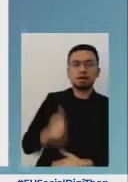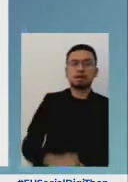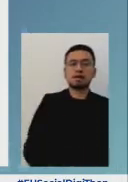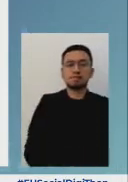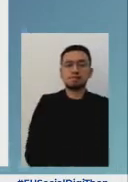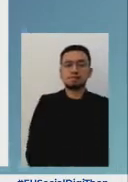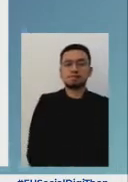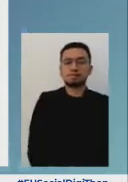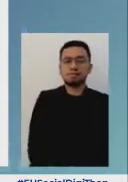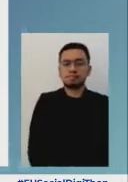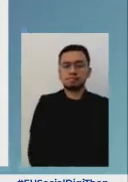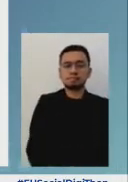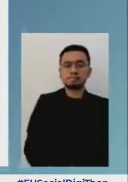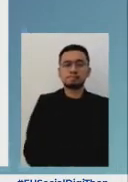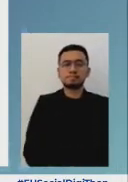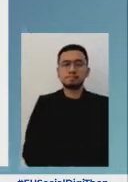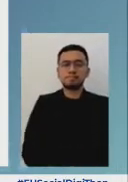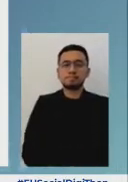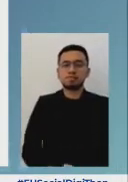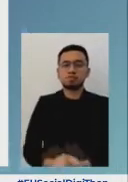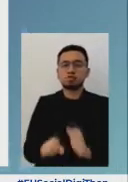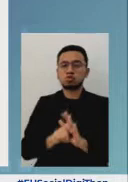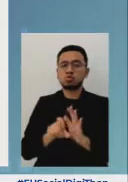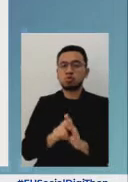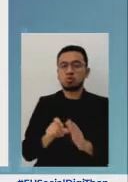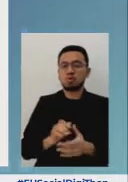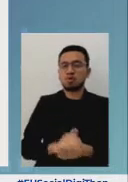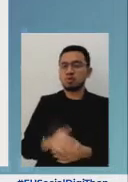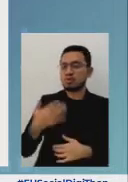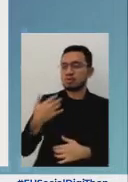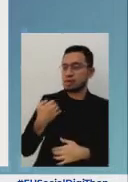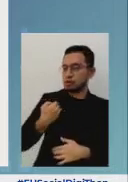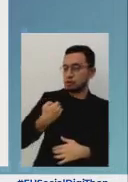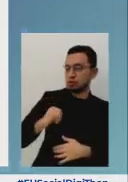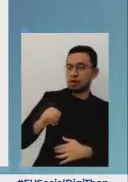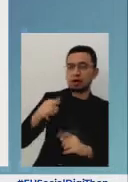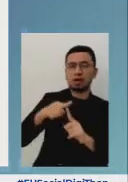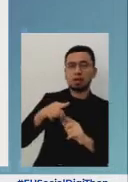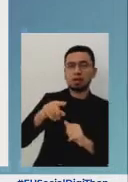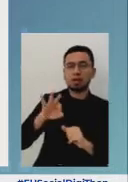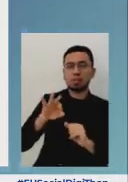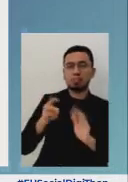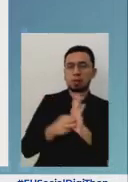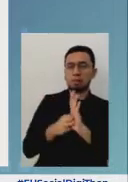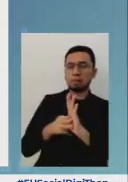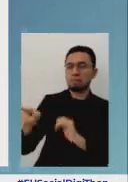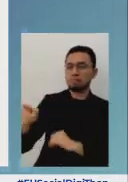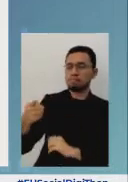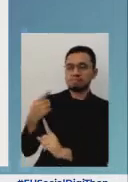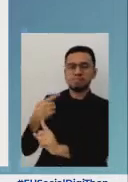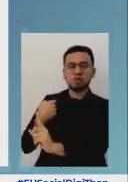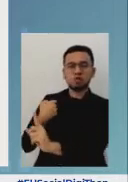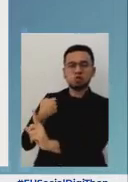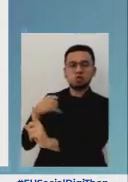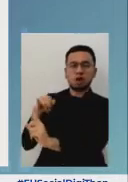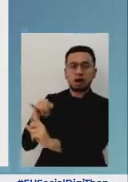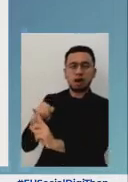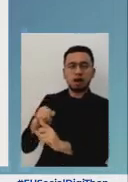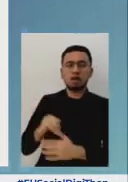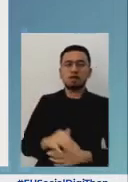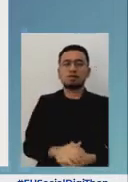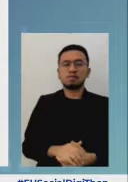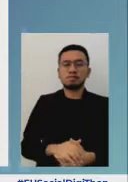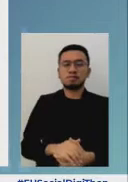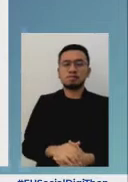ya. Ah, aku tuh nggak suka sama si Tom itu. Tom tuh orangnya suka ABS, asal bapak